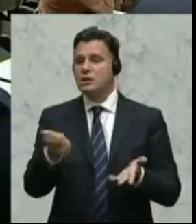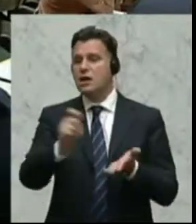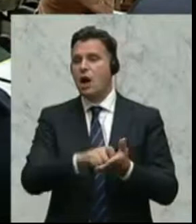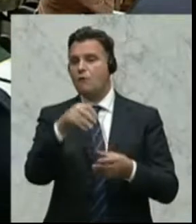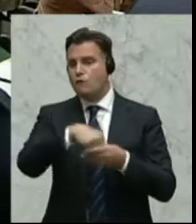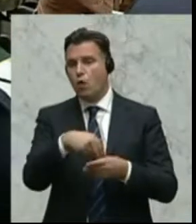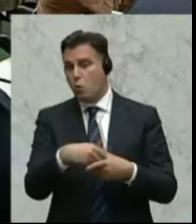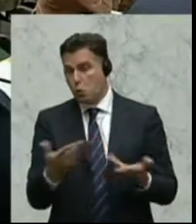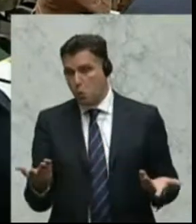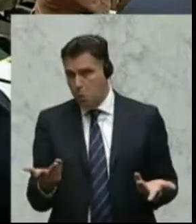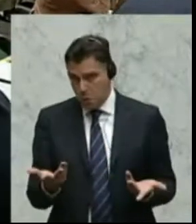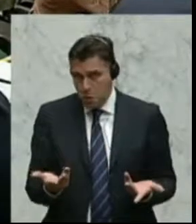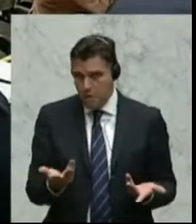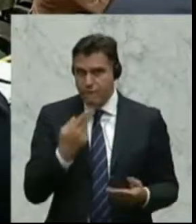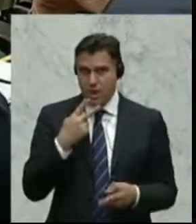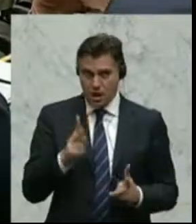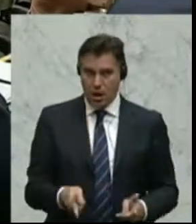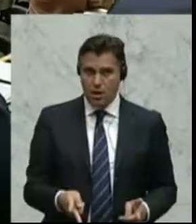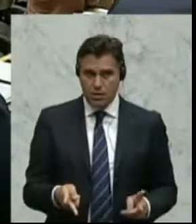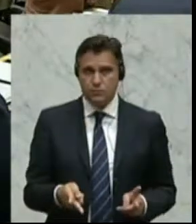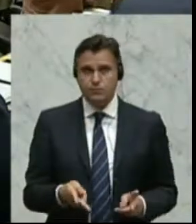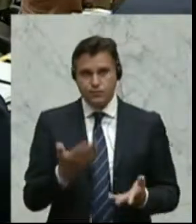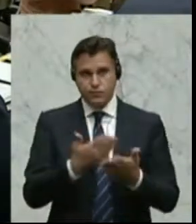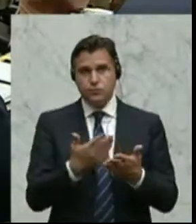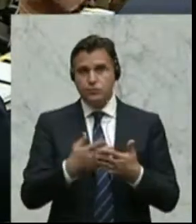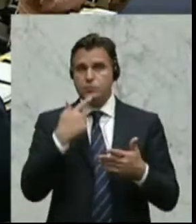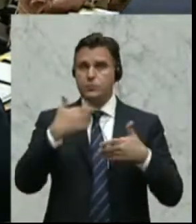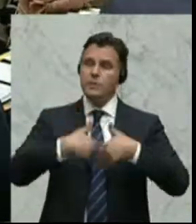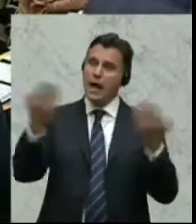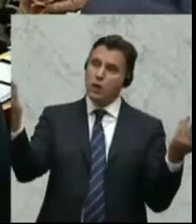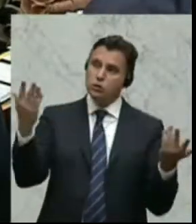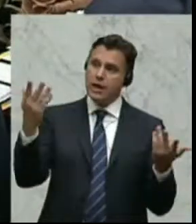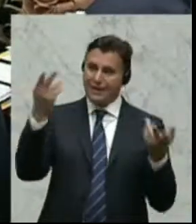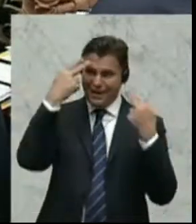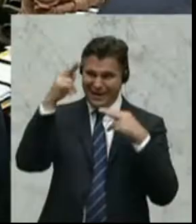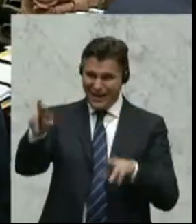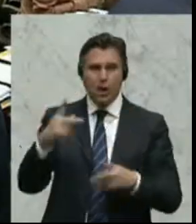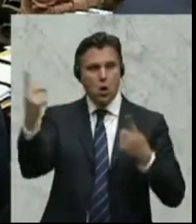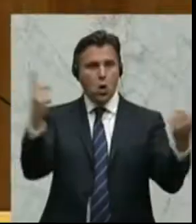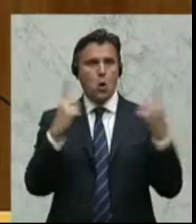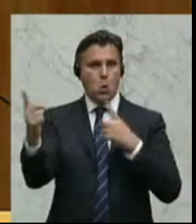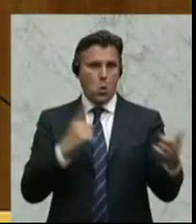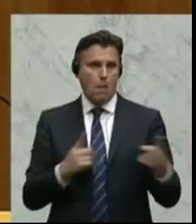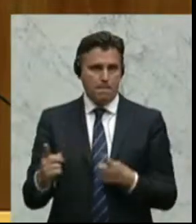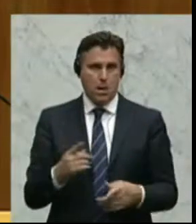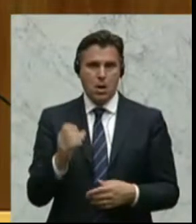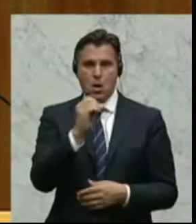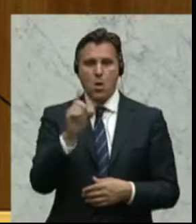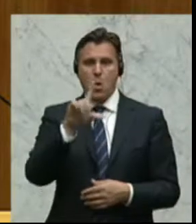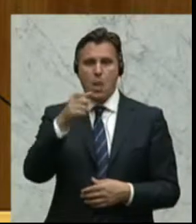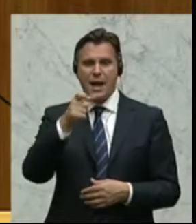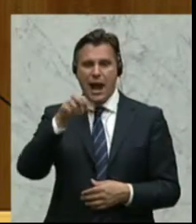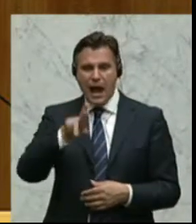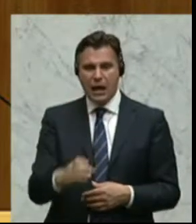schätze mal, dass hier dann reiche Ausländer kommen und alles aufkaufen. Ob das jetzt der Oligarchen sind oder Hedgefonds